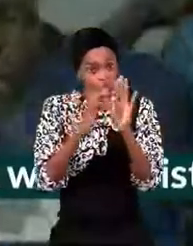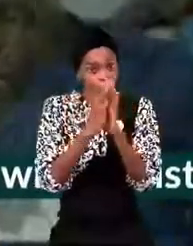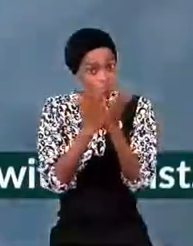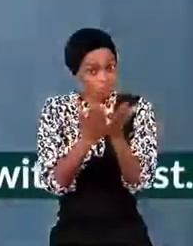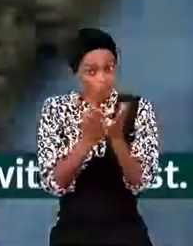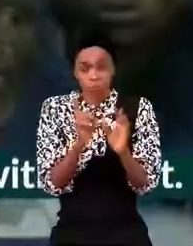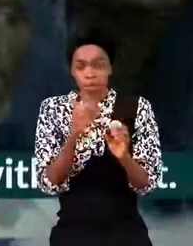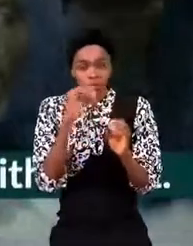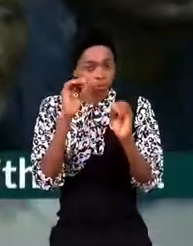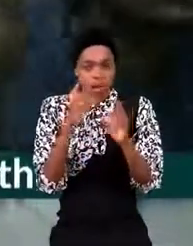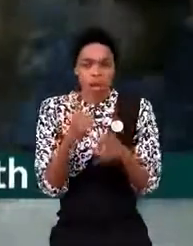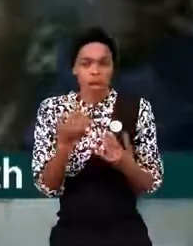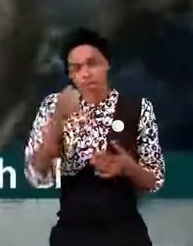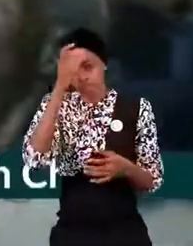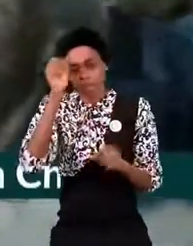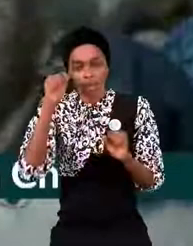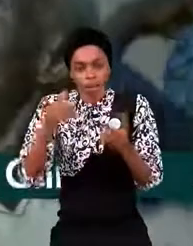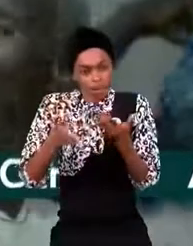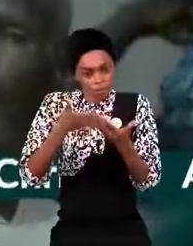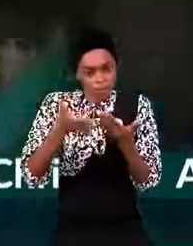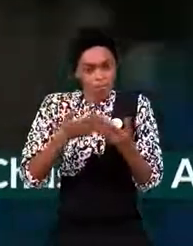occupons-nous rapidement de ceux-là qui ont donné leur vie au Seigneur.